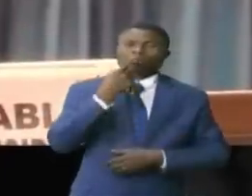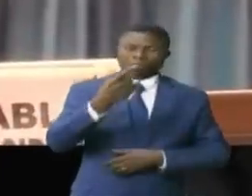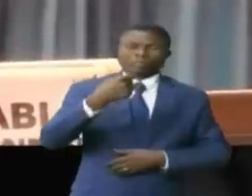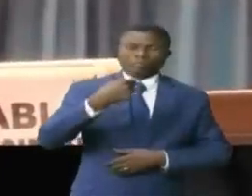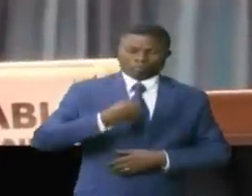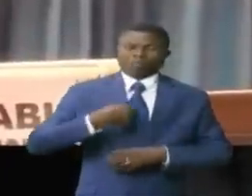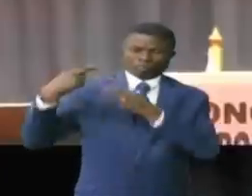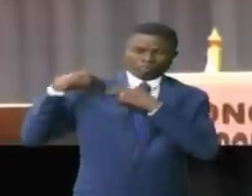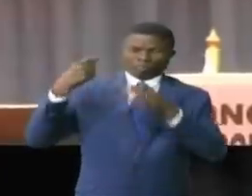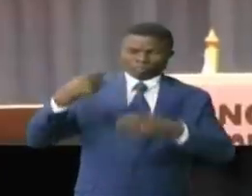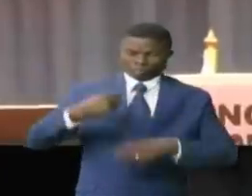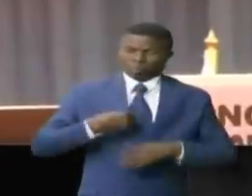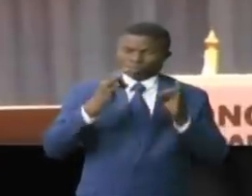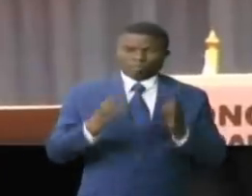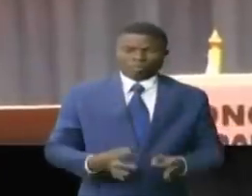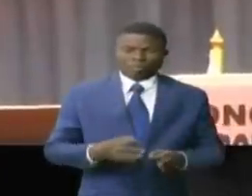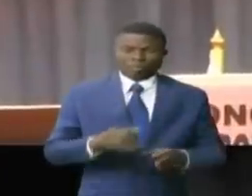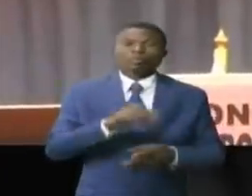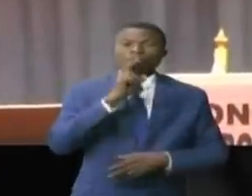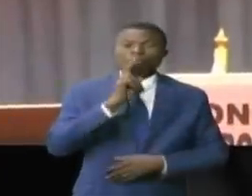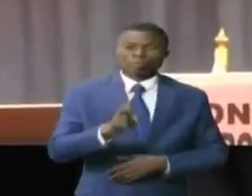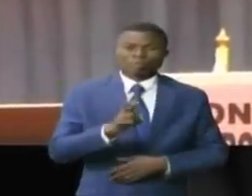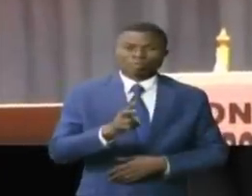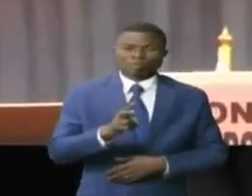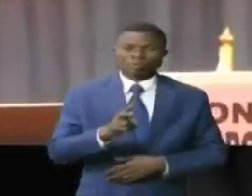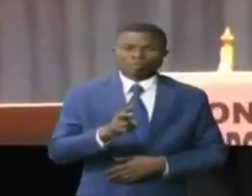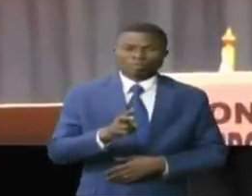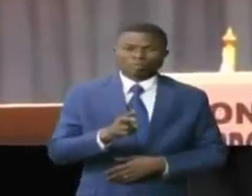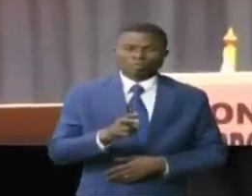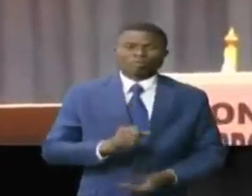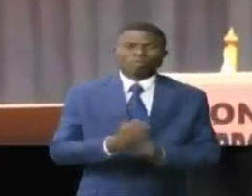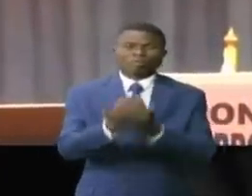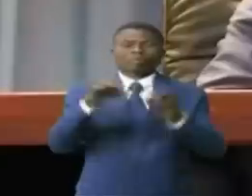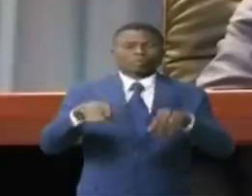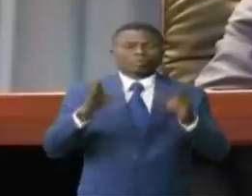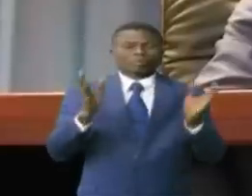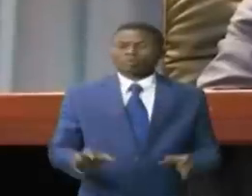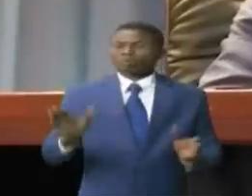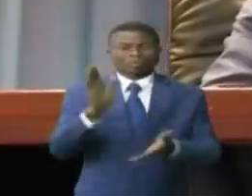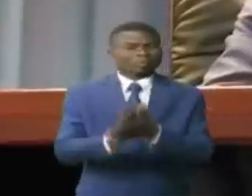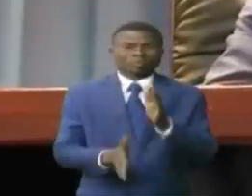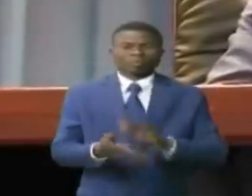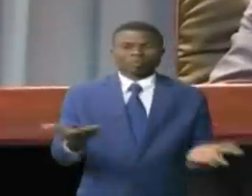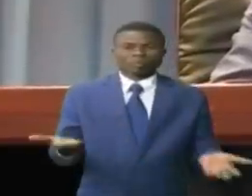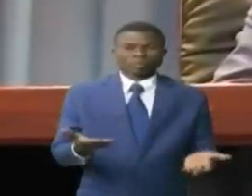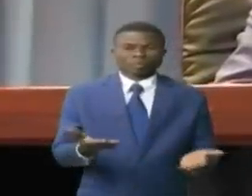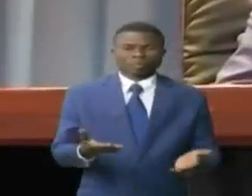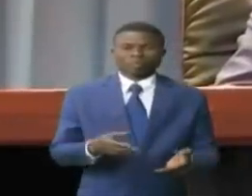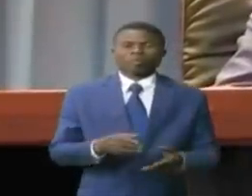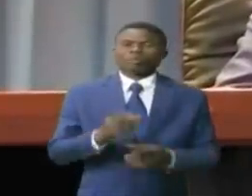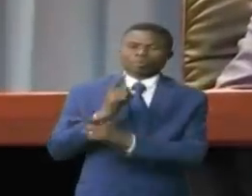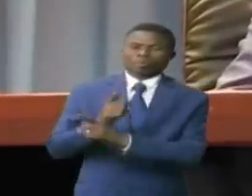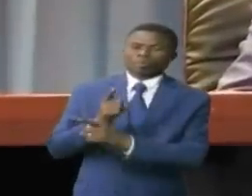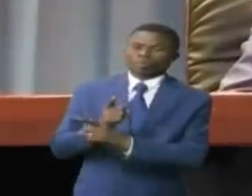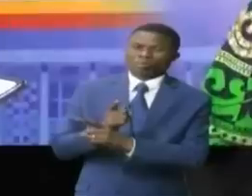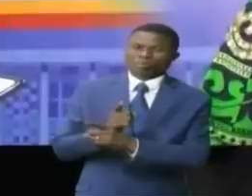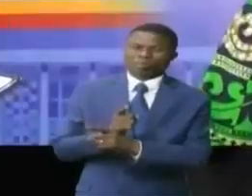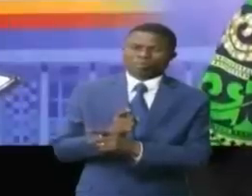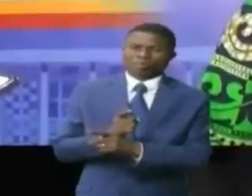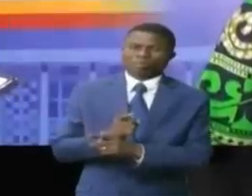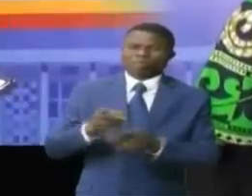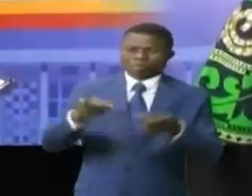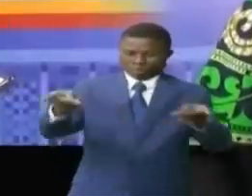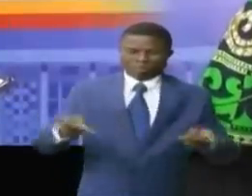telles, mais qui en réalité n'aident pas la République démocratique du Congo à gérer convenablement son